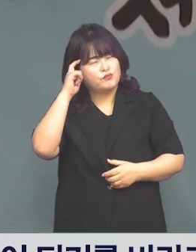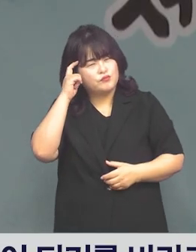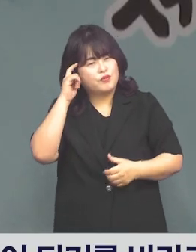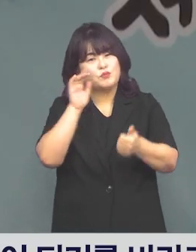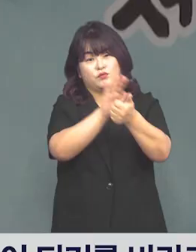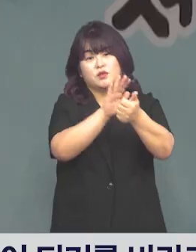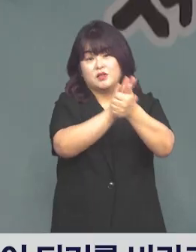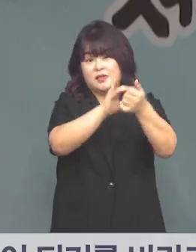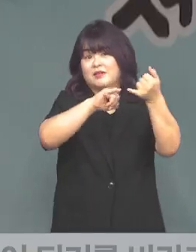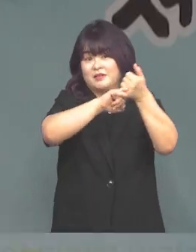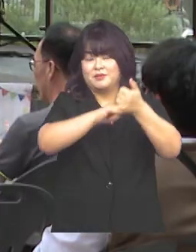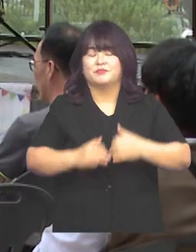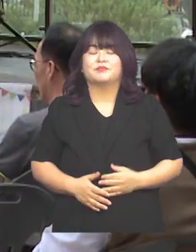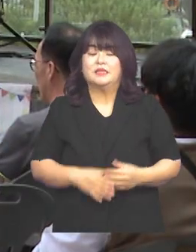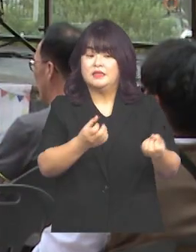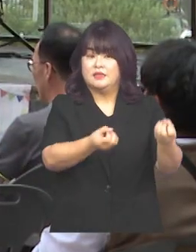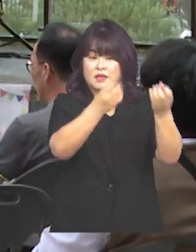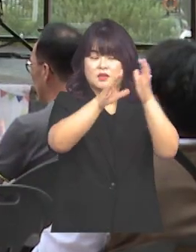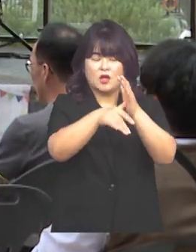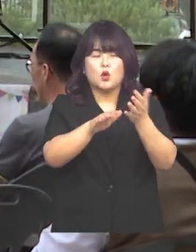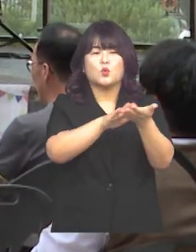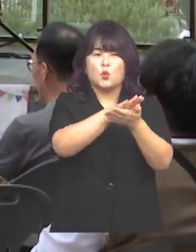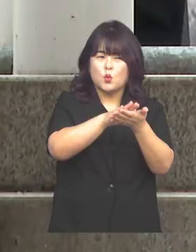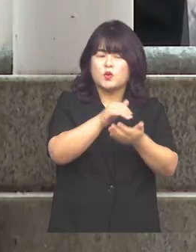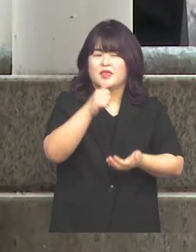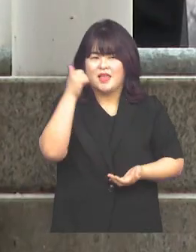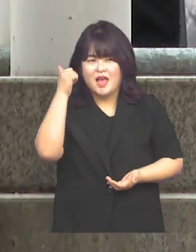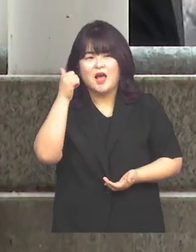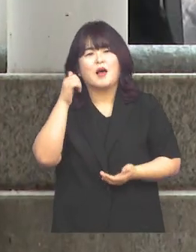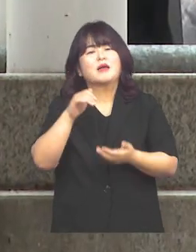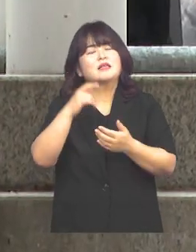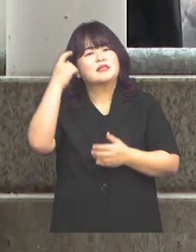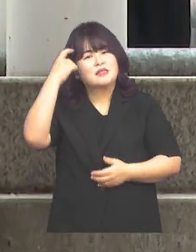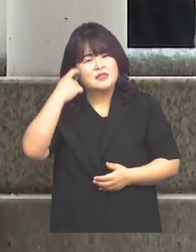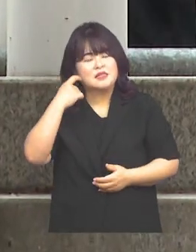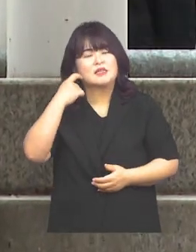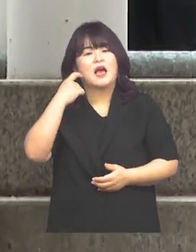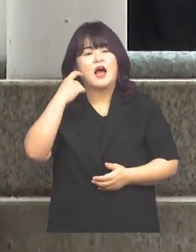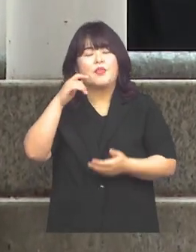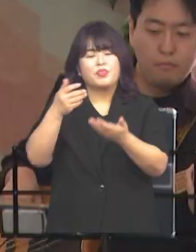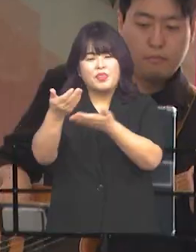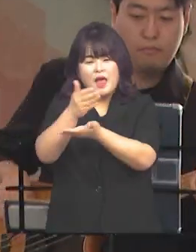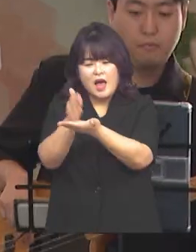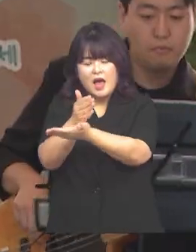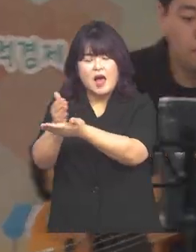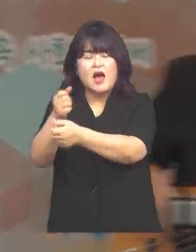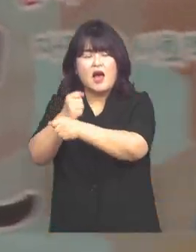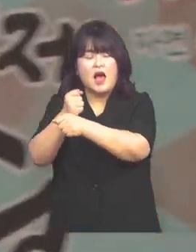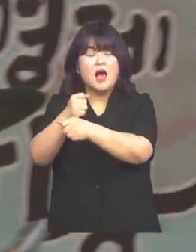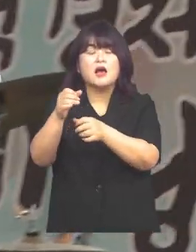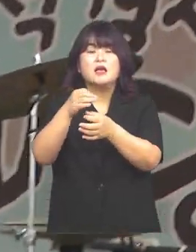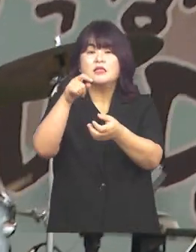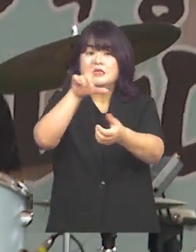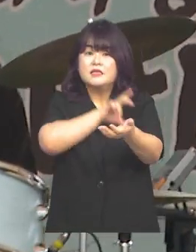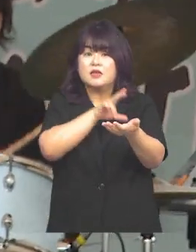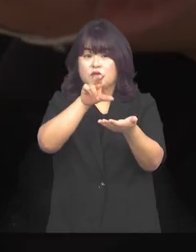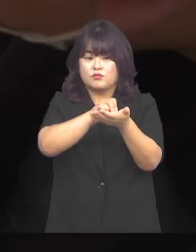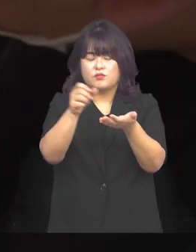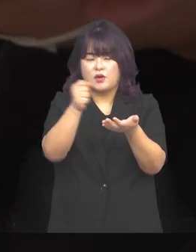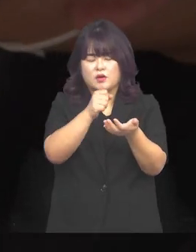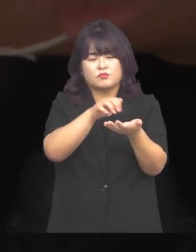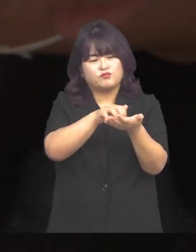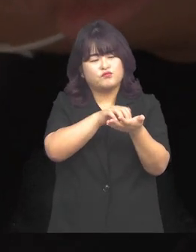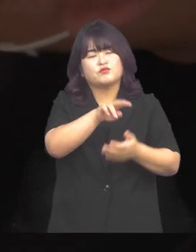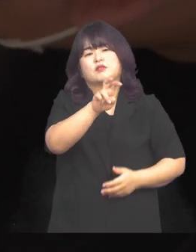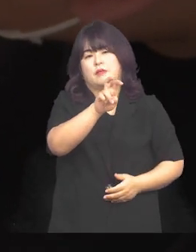응원하고 지원하겠습니다. 이날 행사는 놀자, 느끼자, 나누자, 자연 속 사회적 경제를 주제로 30여